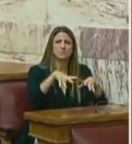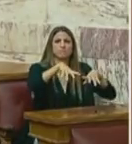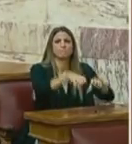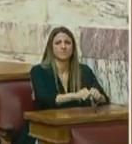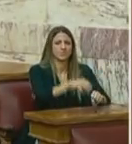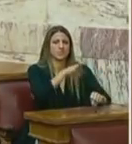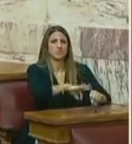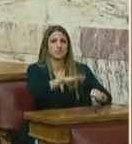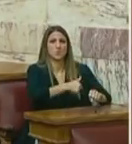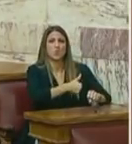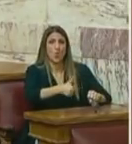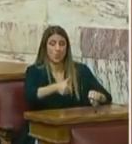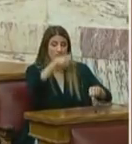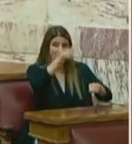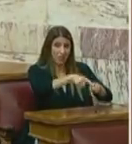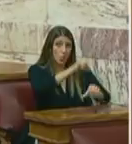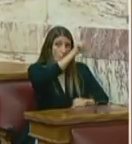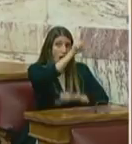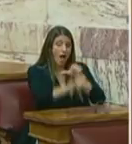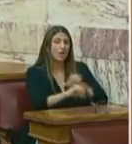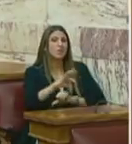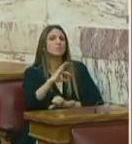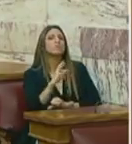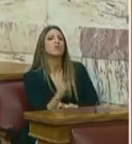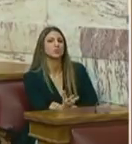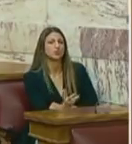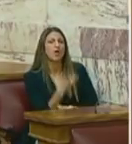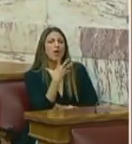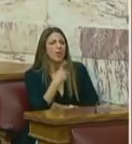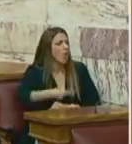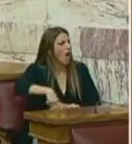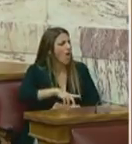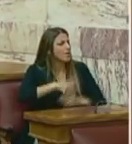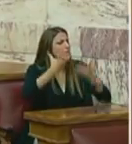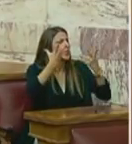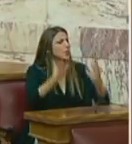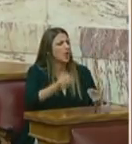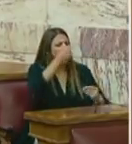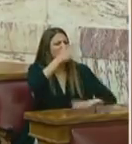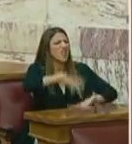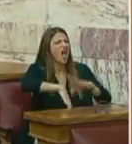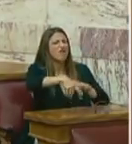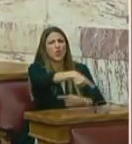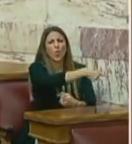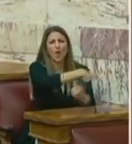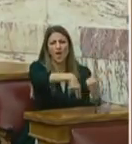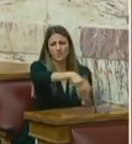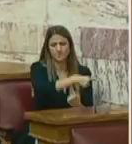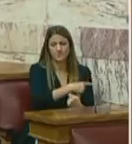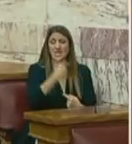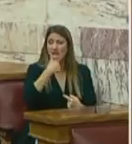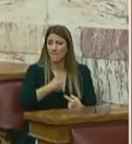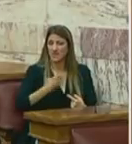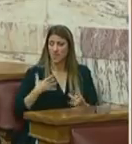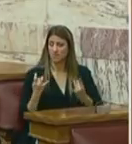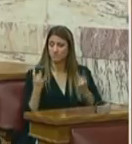Και για να ξεριζωθούν αυτές οι πρακτικές της διαφθοράς, το πρώτο αλλά αποφασιστικό βήμα είναι